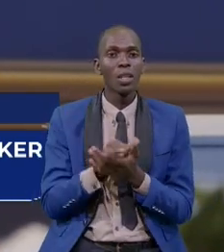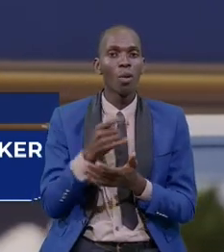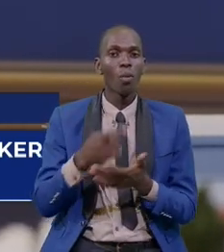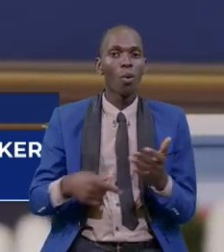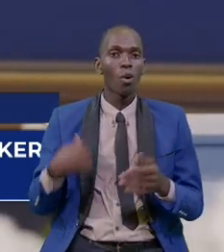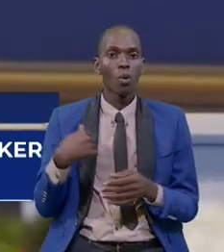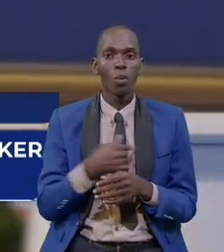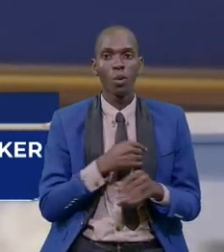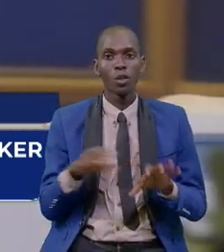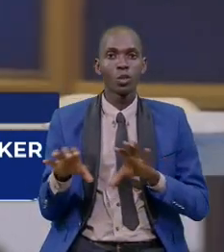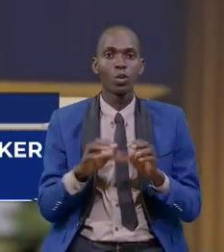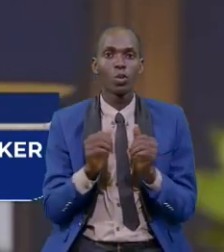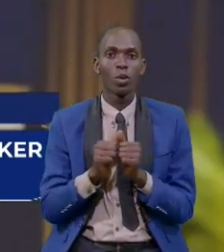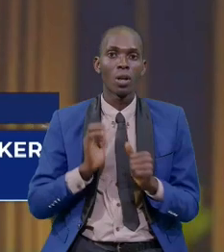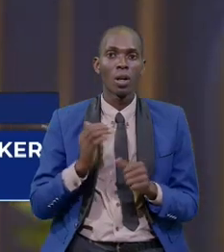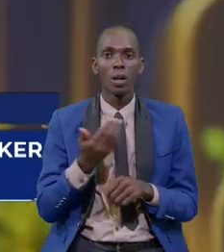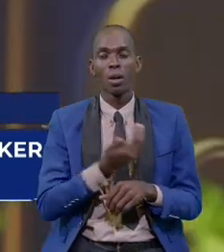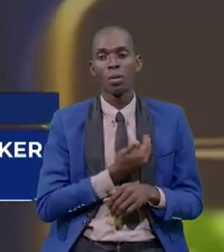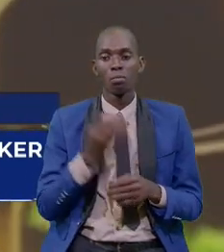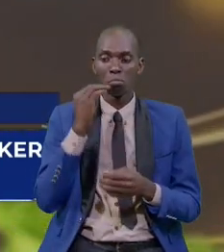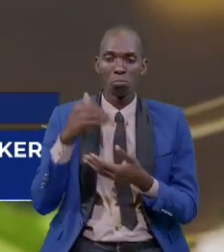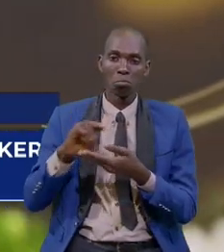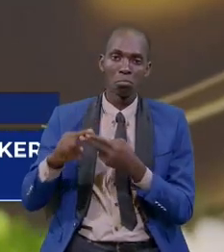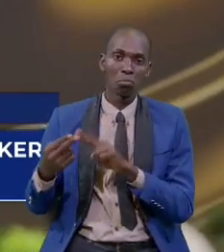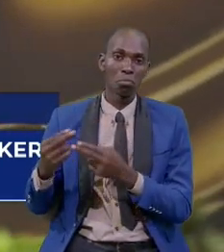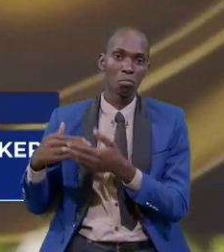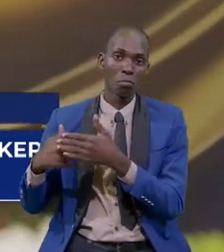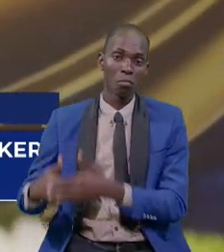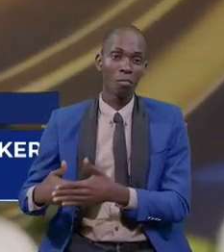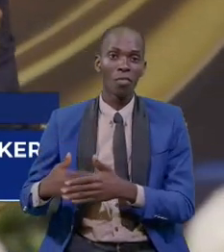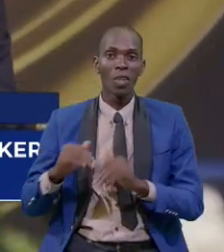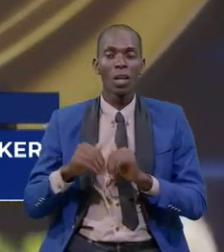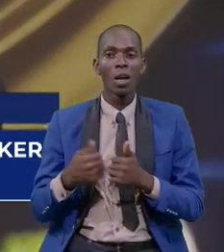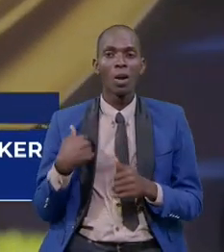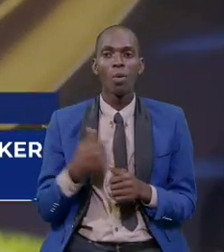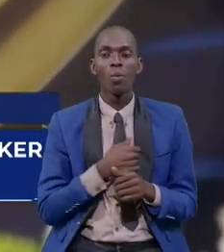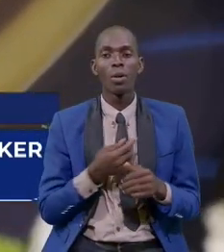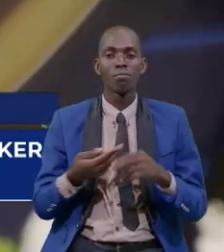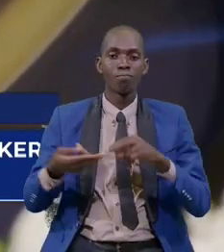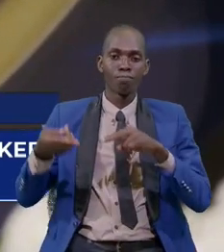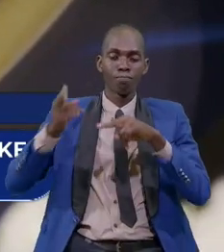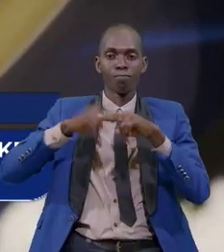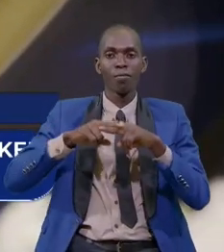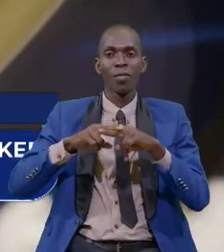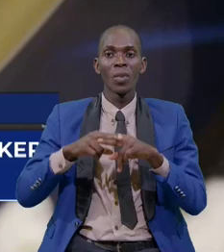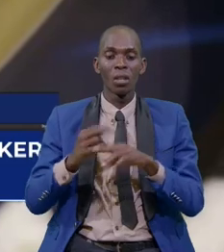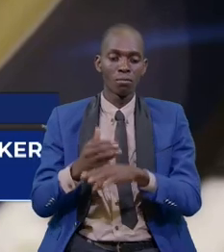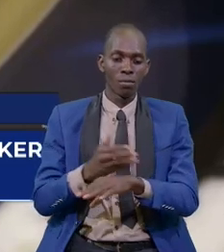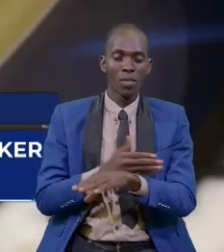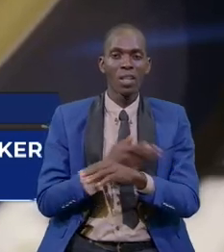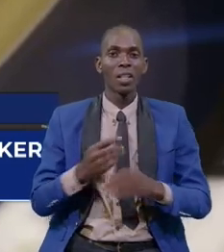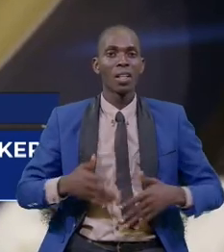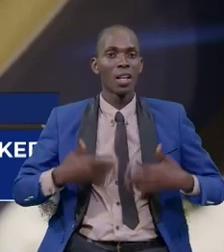faisons avec nos prochains, avec nos voisins. Comment devons-nous agir avec nos voisins? Comment devons-nous améliorer la vie de nos